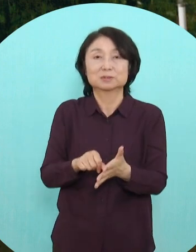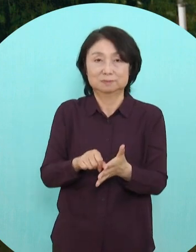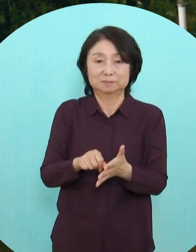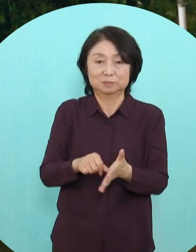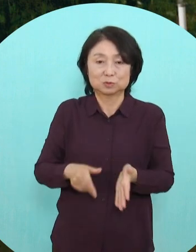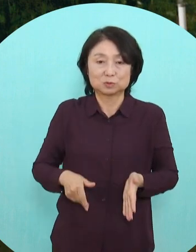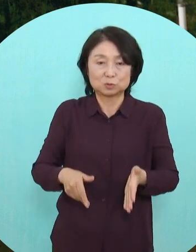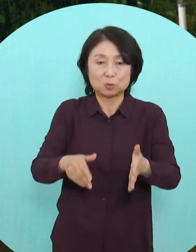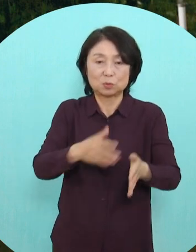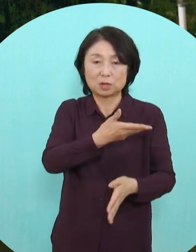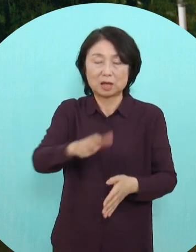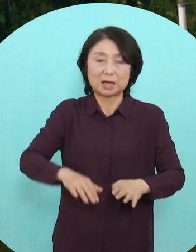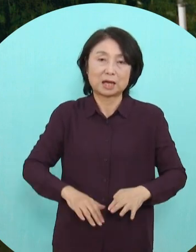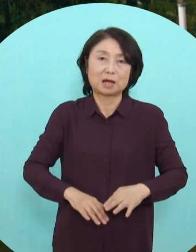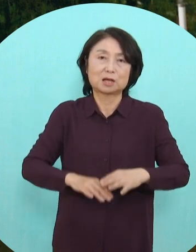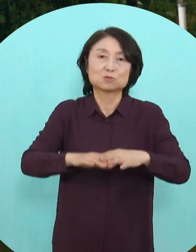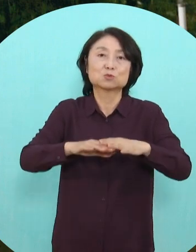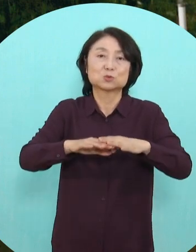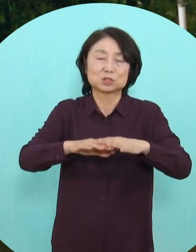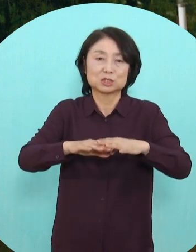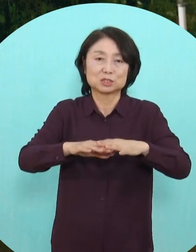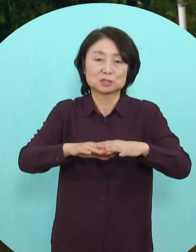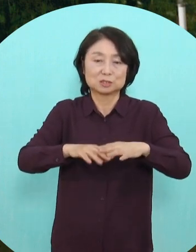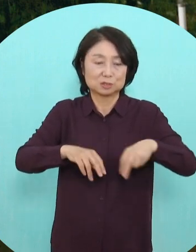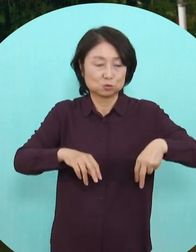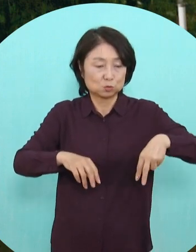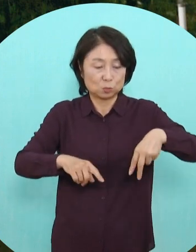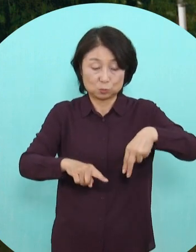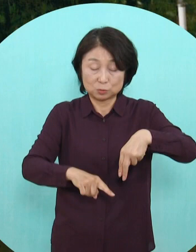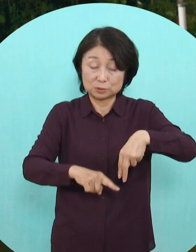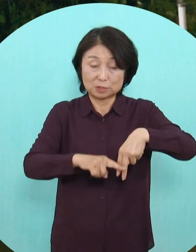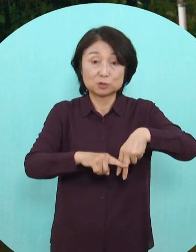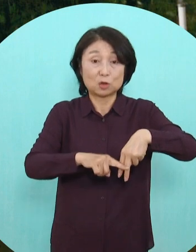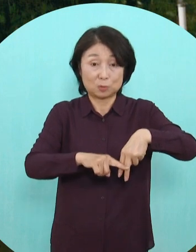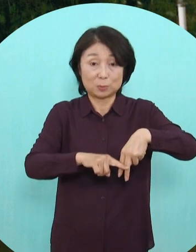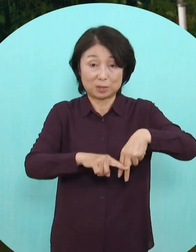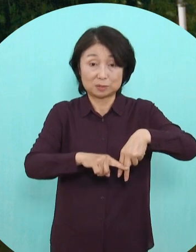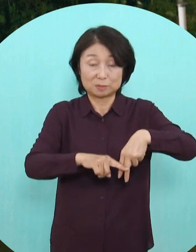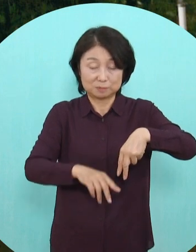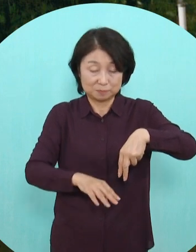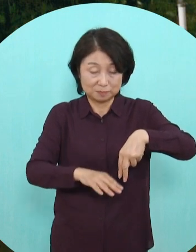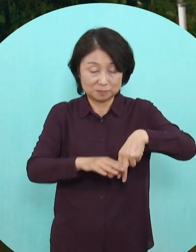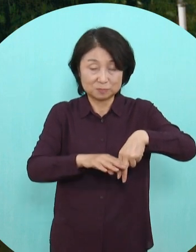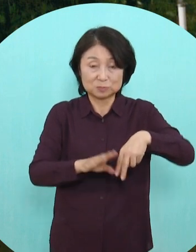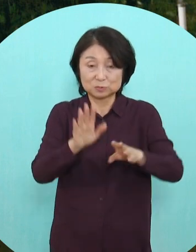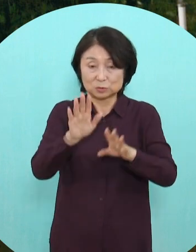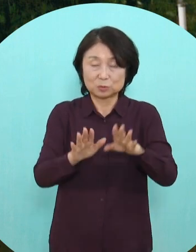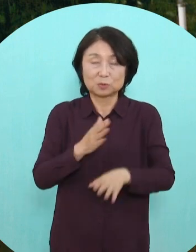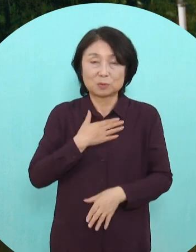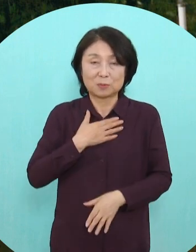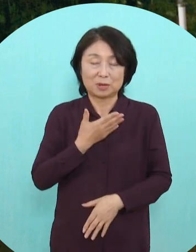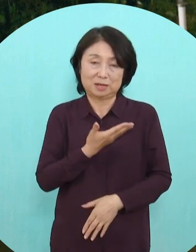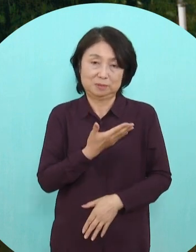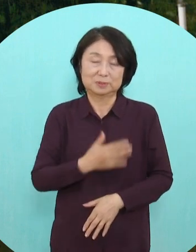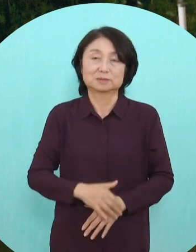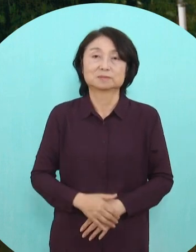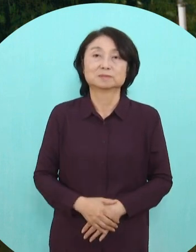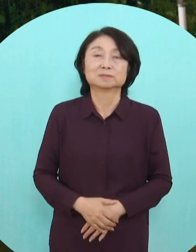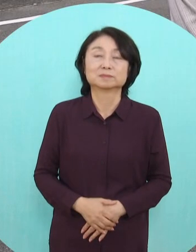路が完全に冠水し、通行人の膝のあたりまで水位が上昇していることが分かります。